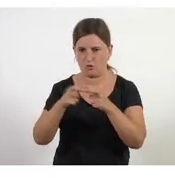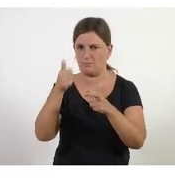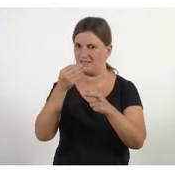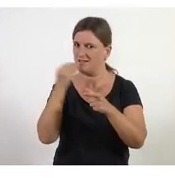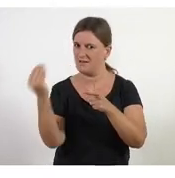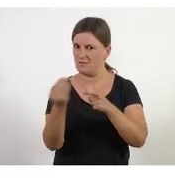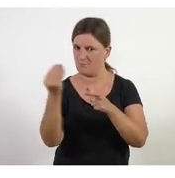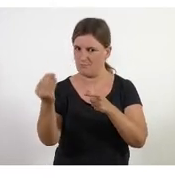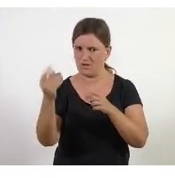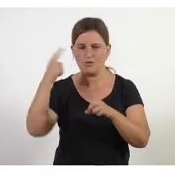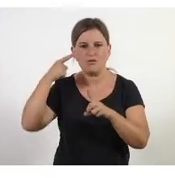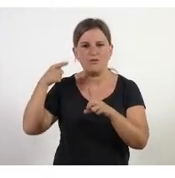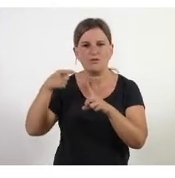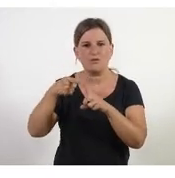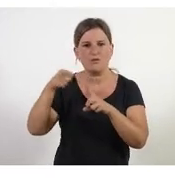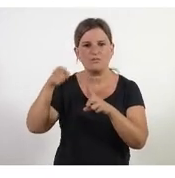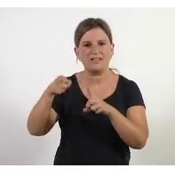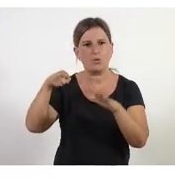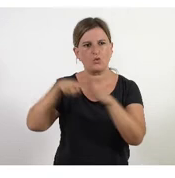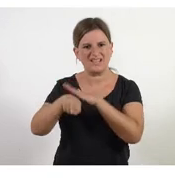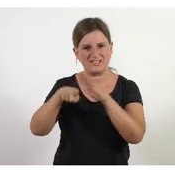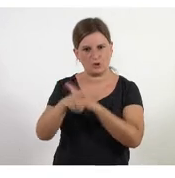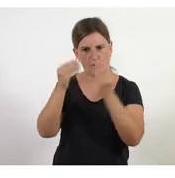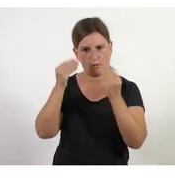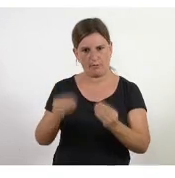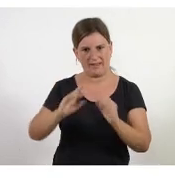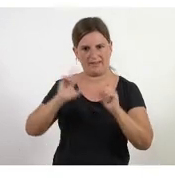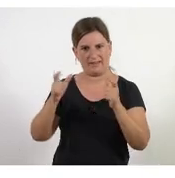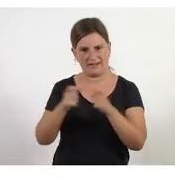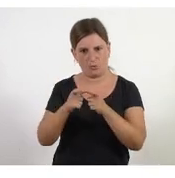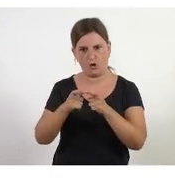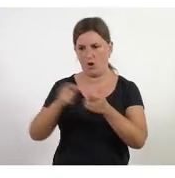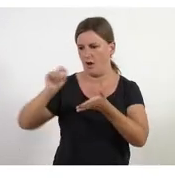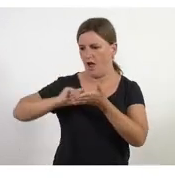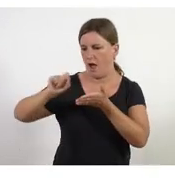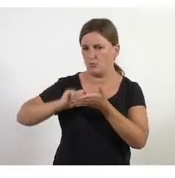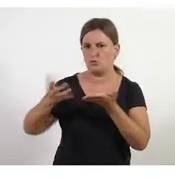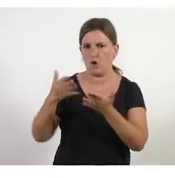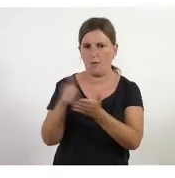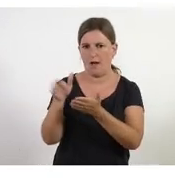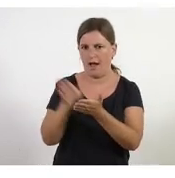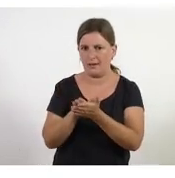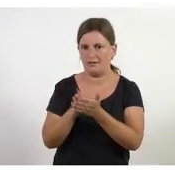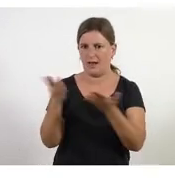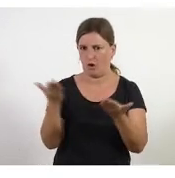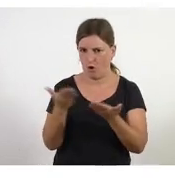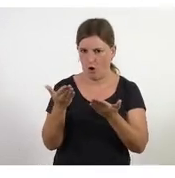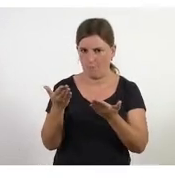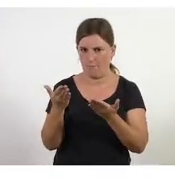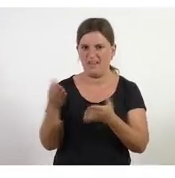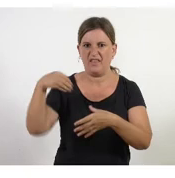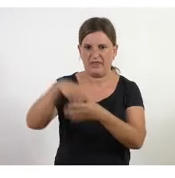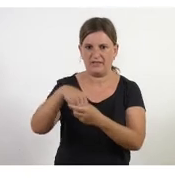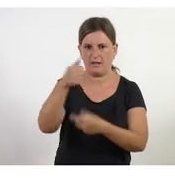l'eina ens faciliti aquesta gestió de la reunió, aquest prendre punts, l'acte, tot aquest tipus de coses, dintre